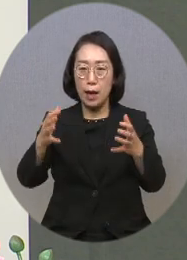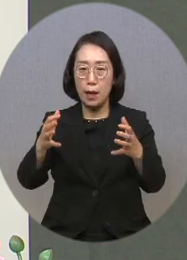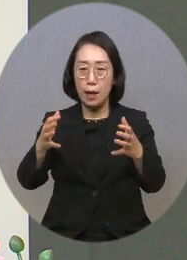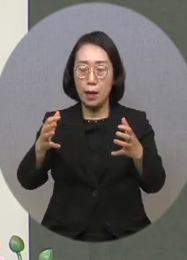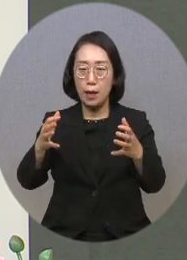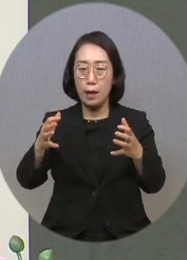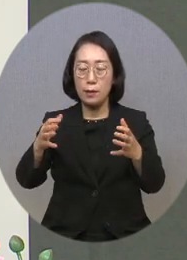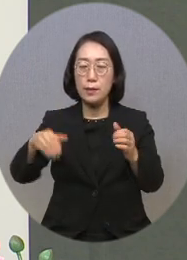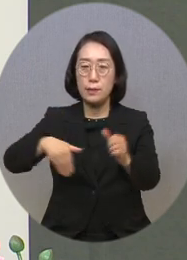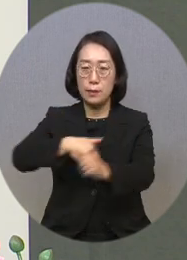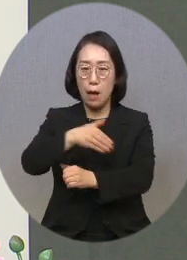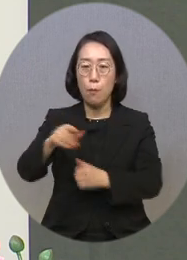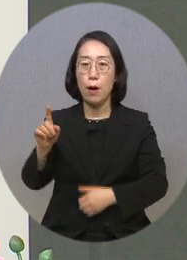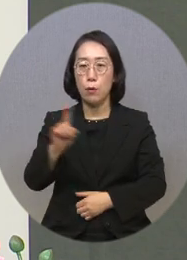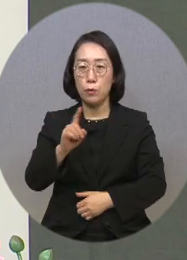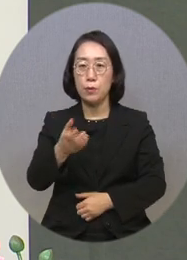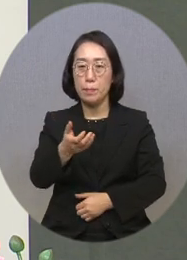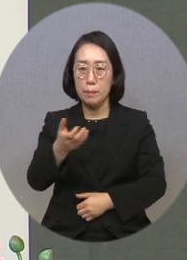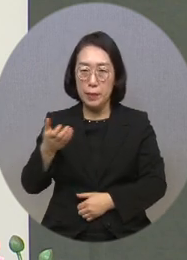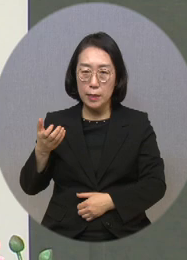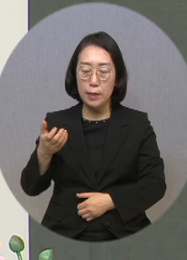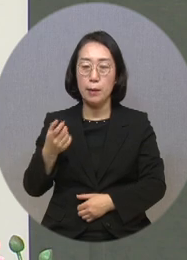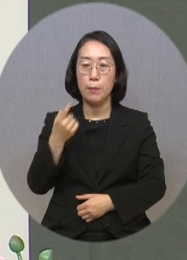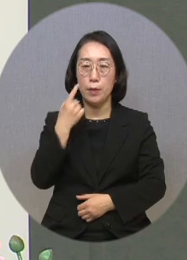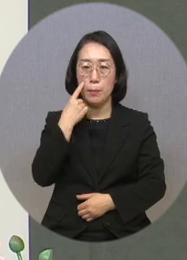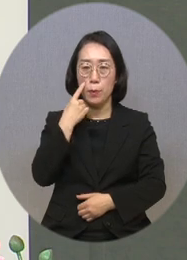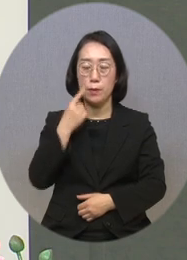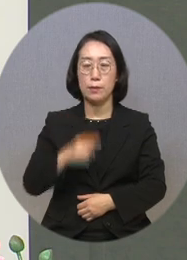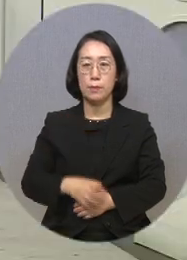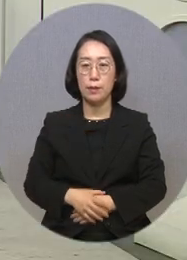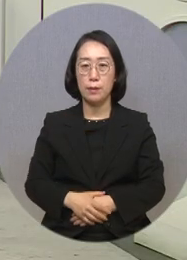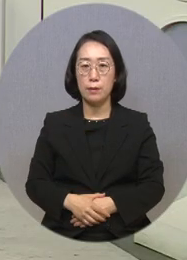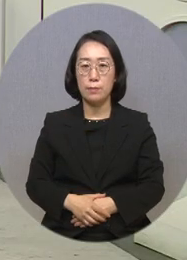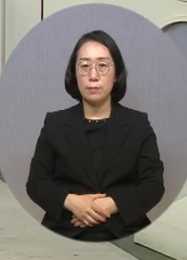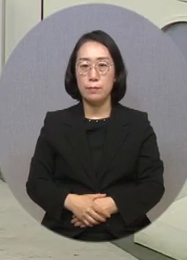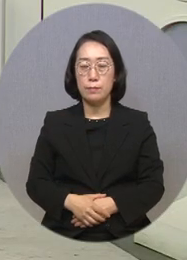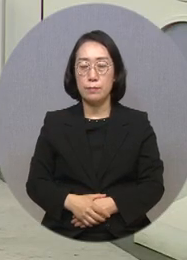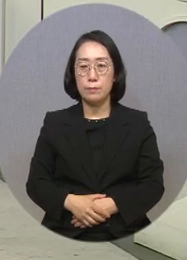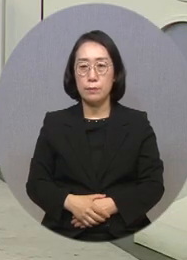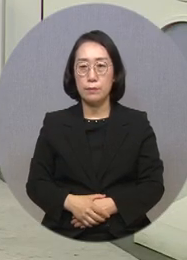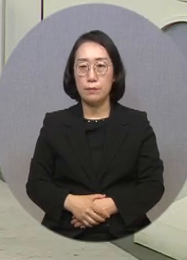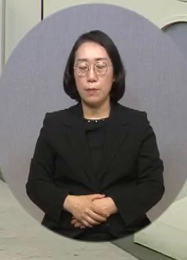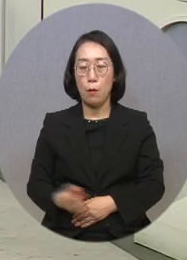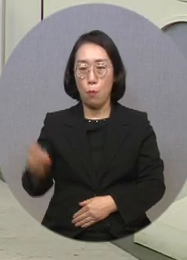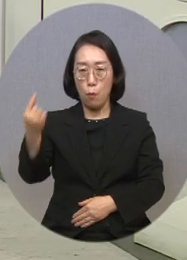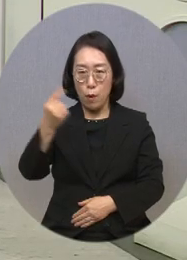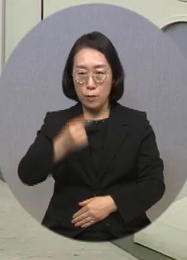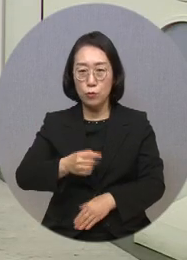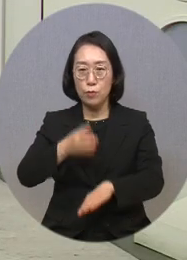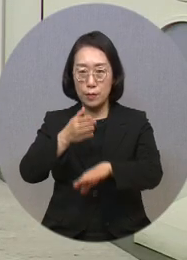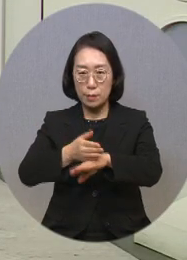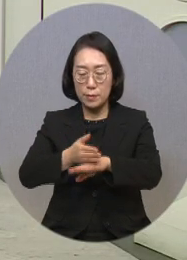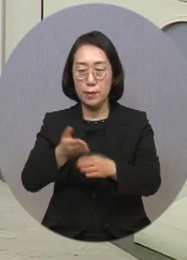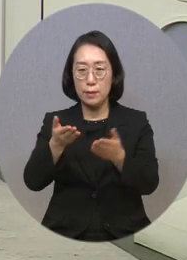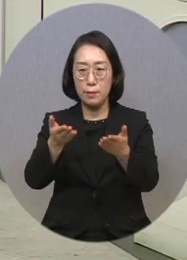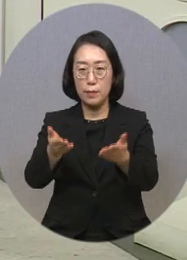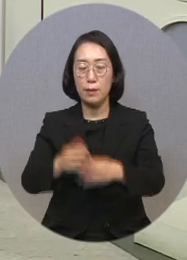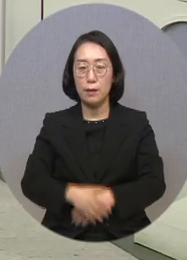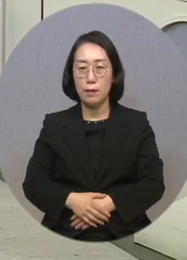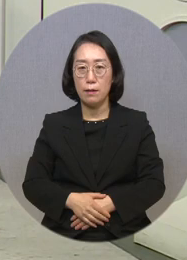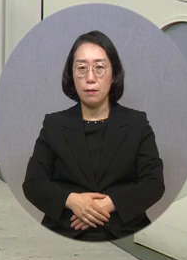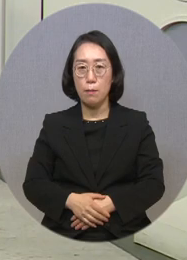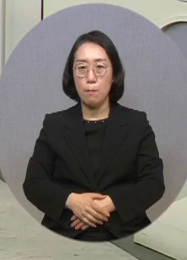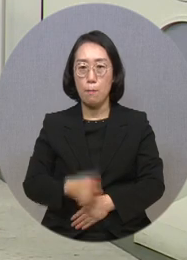어떤 것일까 한번 풀이해보는 시간을 갖도록 하겠습니다. 나와주셔서 고맙습니다. 안녕하세요.